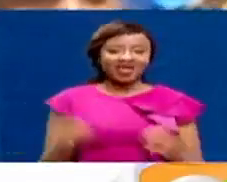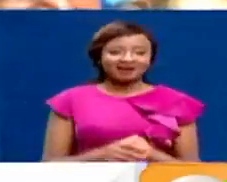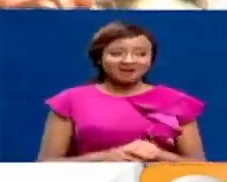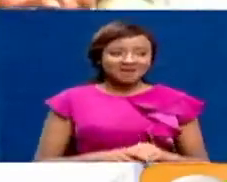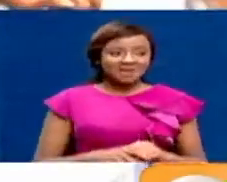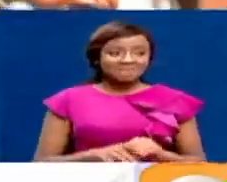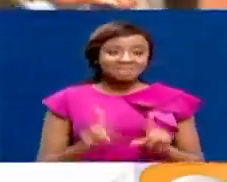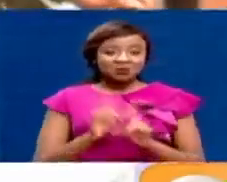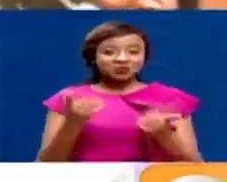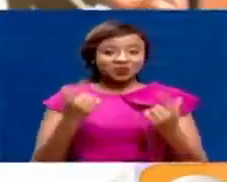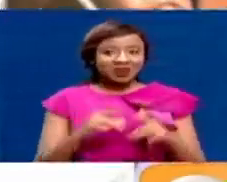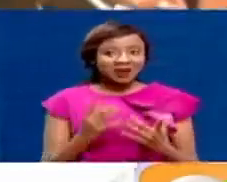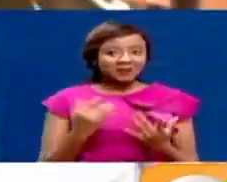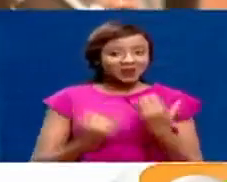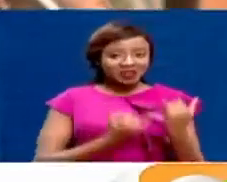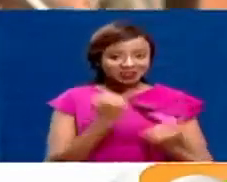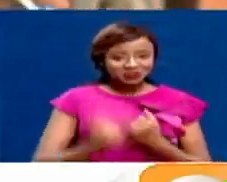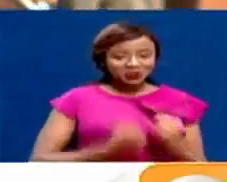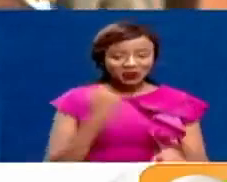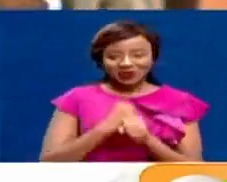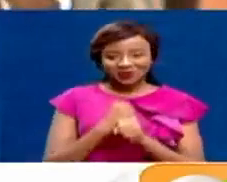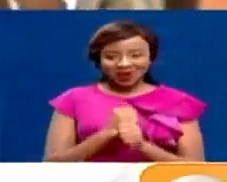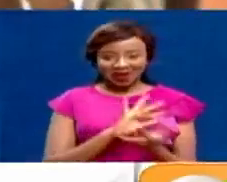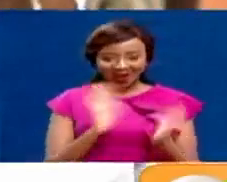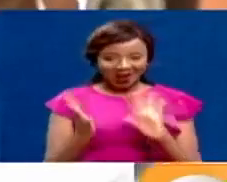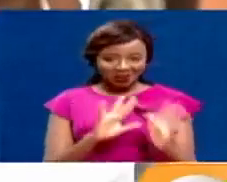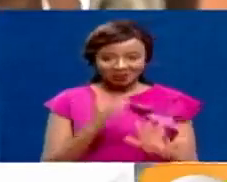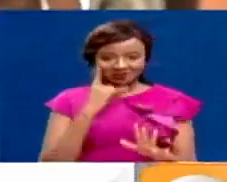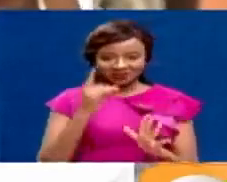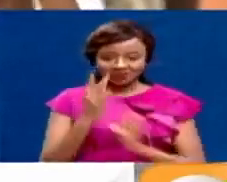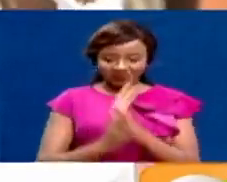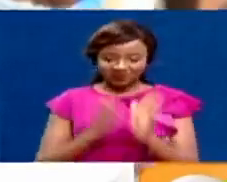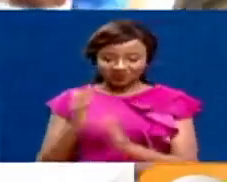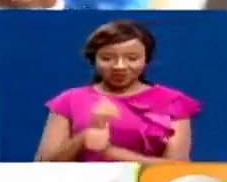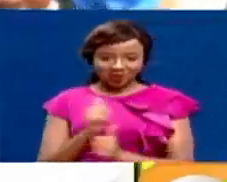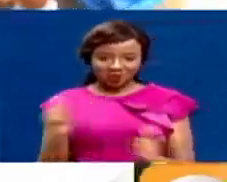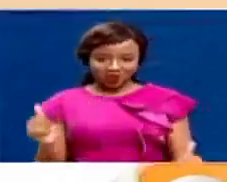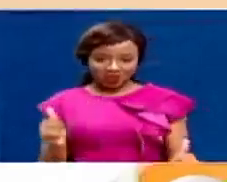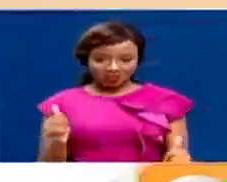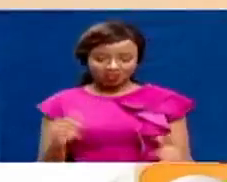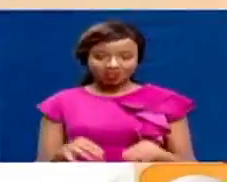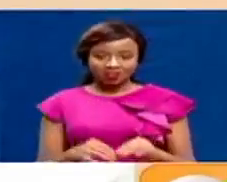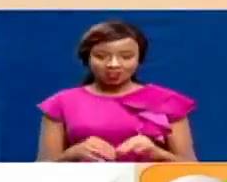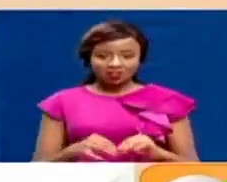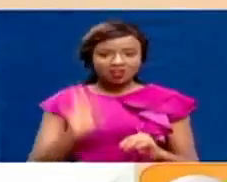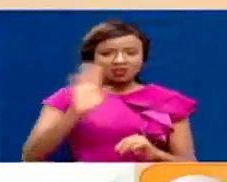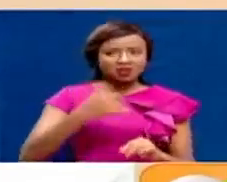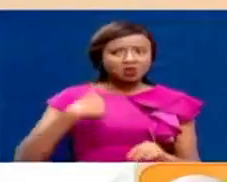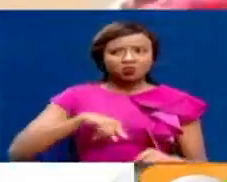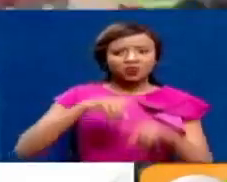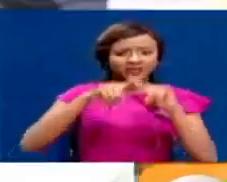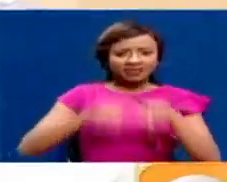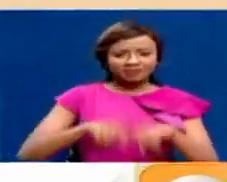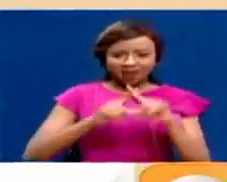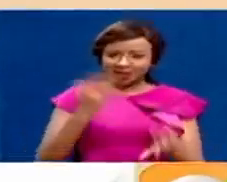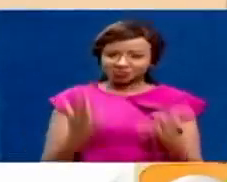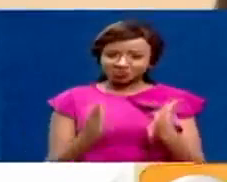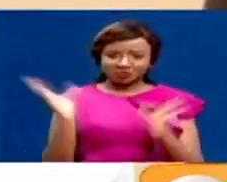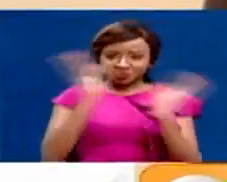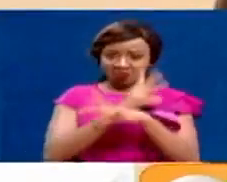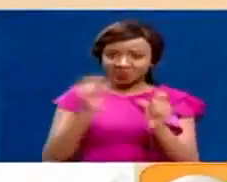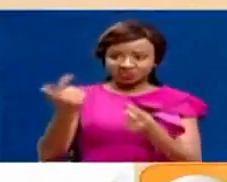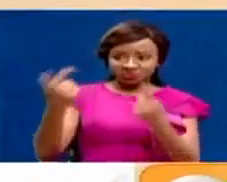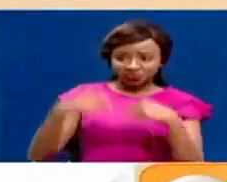waje na sisi waone vile kisi tumejipanga kuanzia kwa viongozi wetu. Tulikuwa tunategemea rais